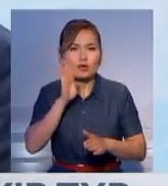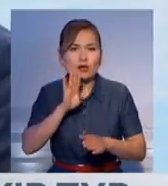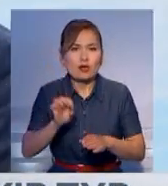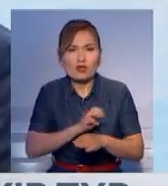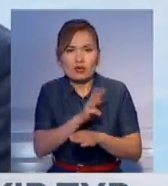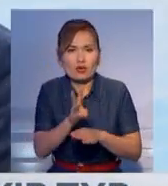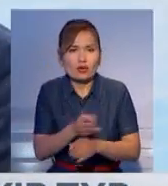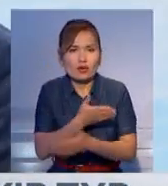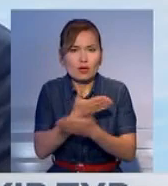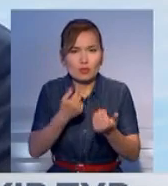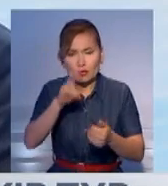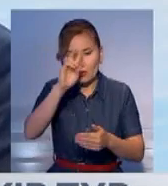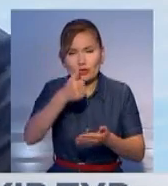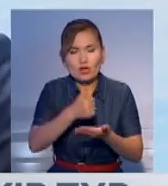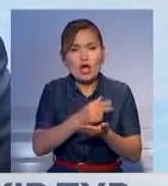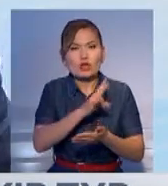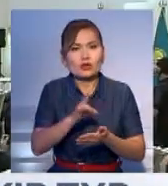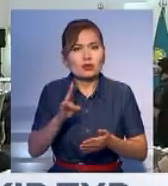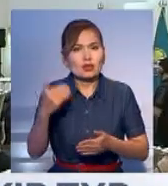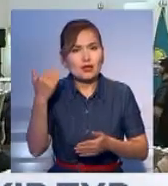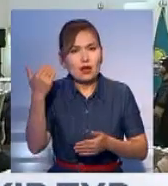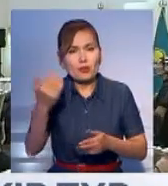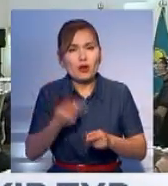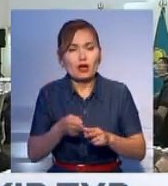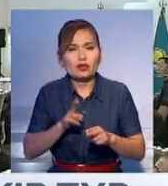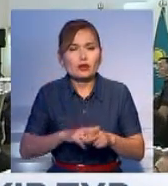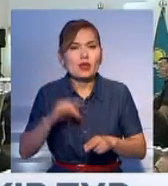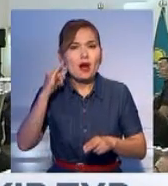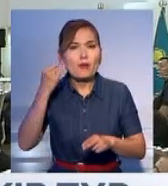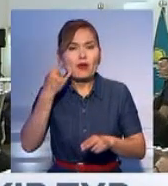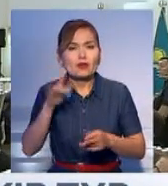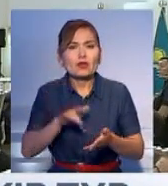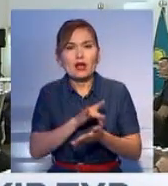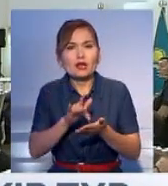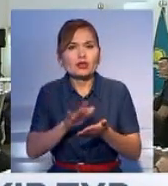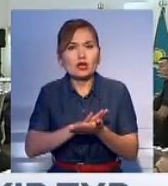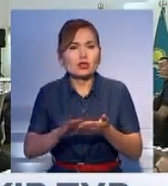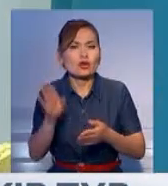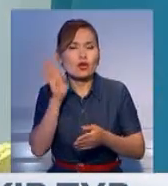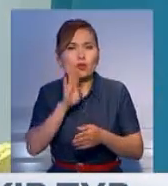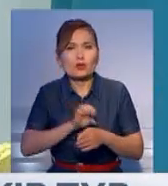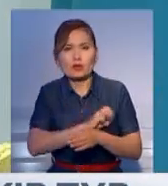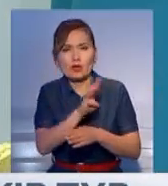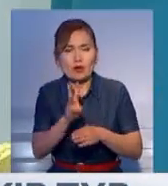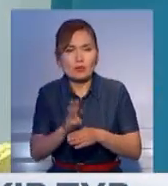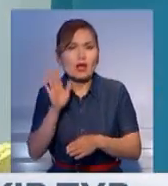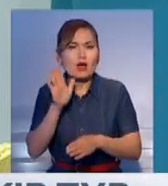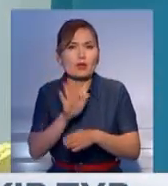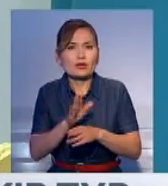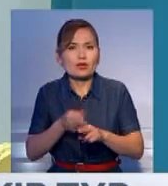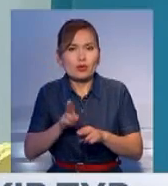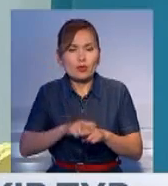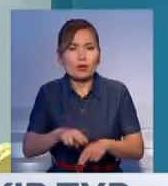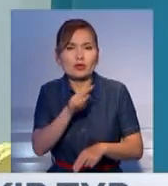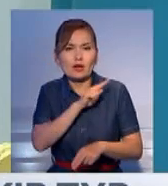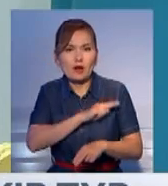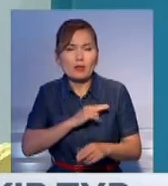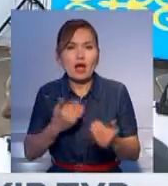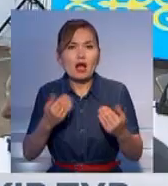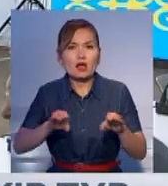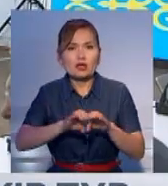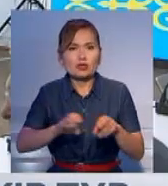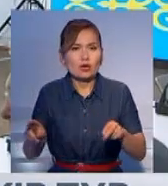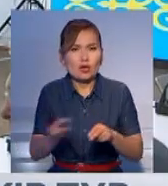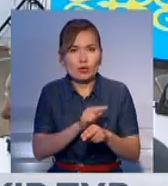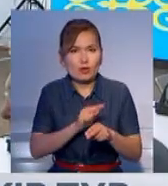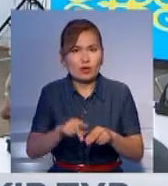қамтамасыз етілмеген. Елбасы осы түйткілге мән беріп жұмысты ширатуды тапсырды. Ал өңір басшысы Баянауыл өңірін сумен қамту үшін қазір құбыр